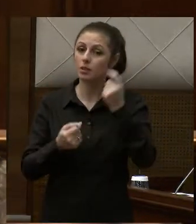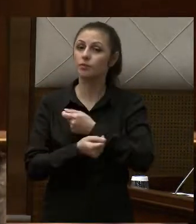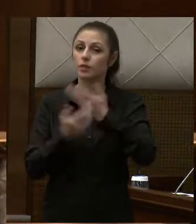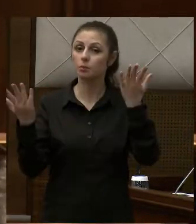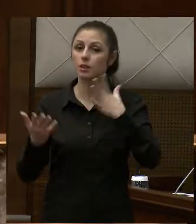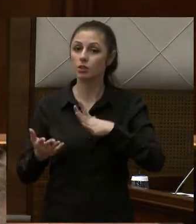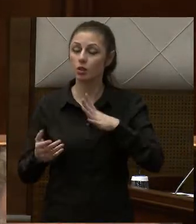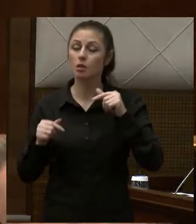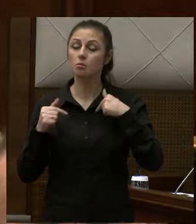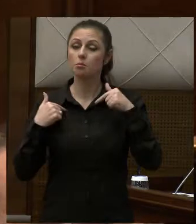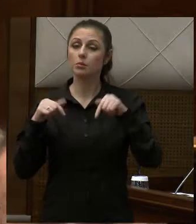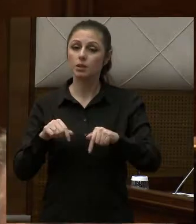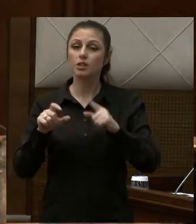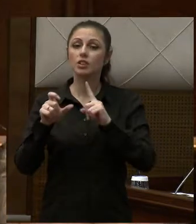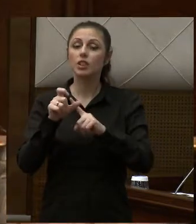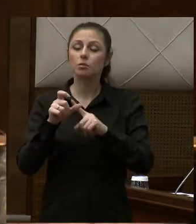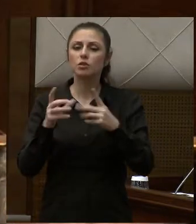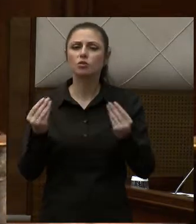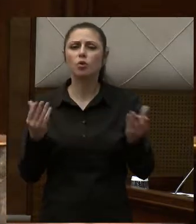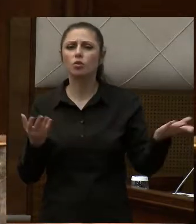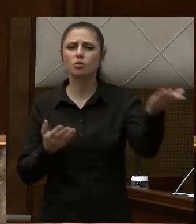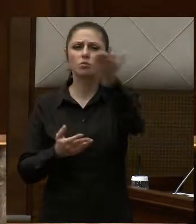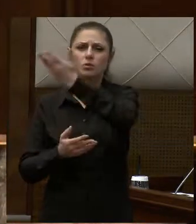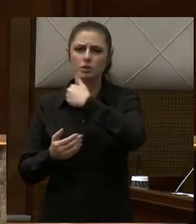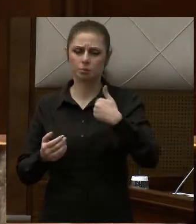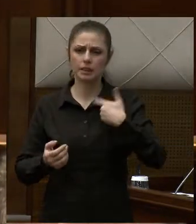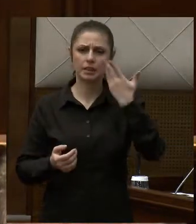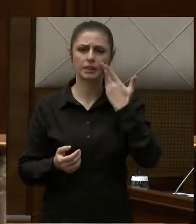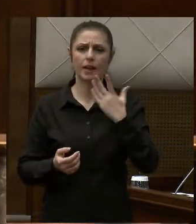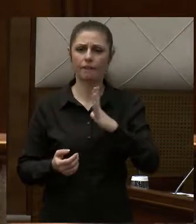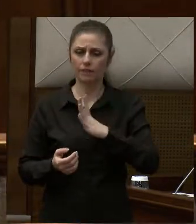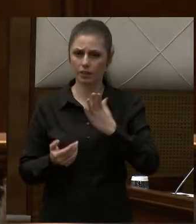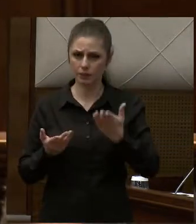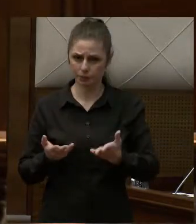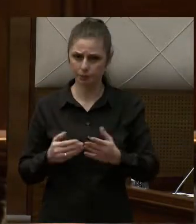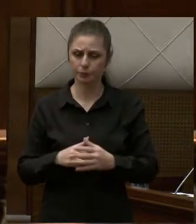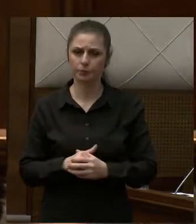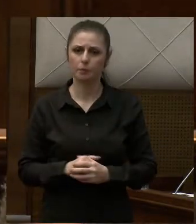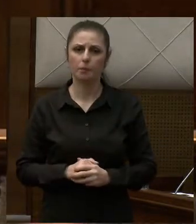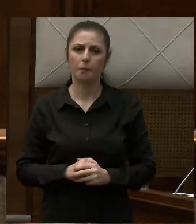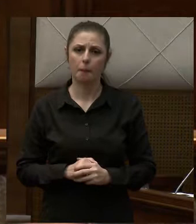anda bizi Çakmaklı'da yüzlerce vatandaşımız da izliyor. Maalesef